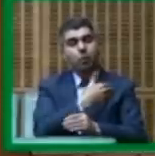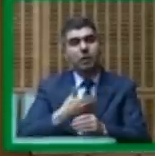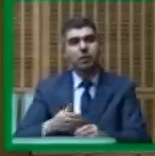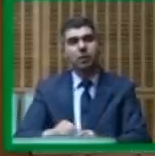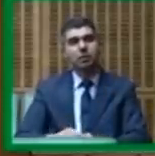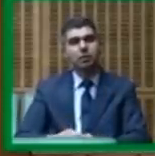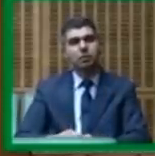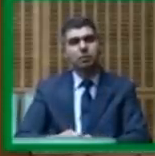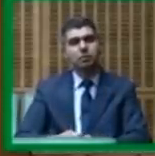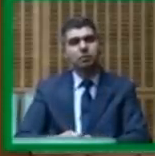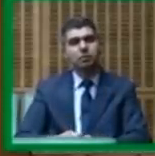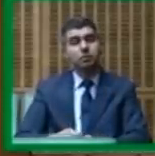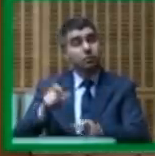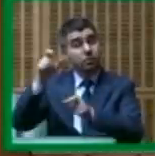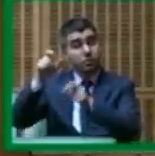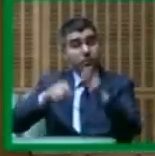الإخوة